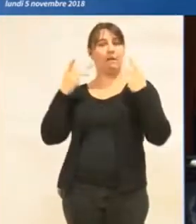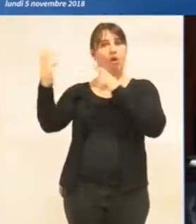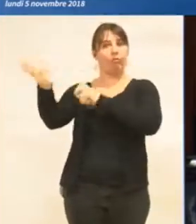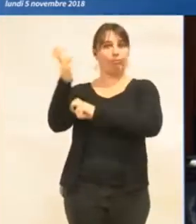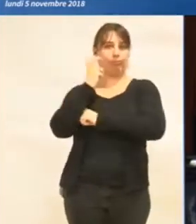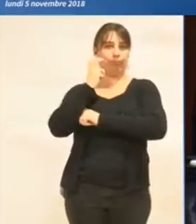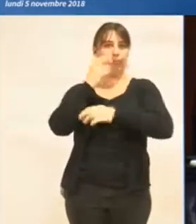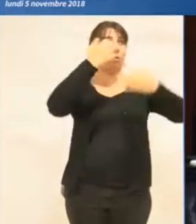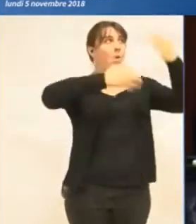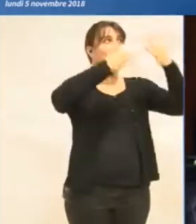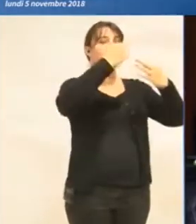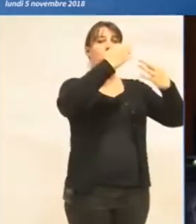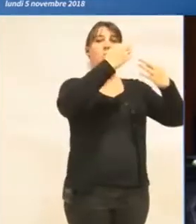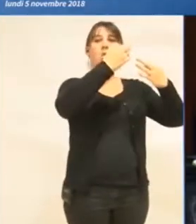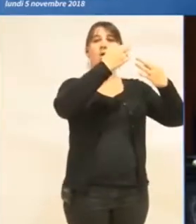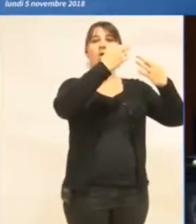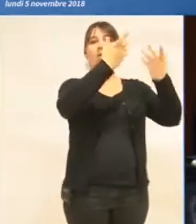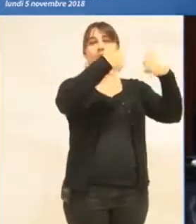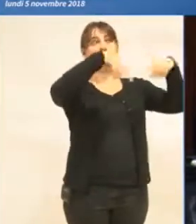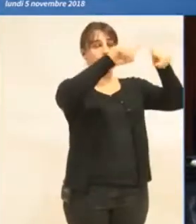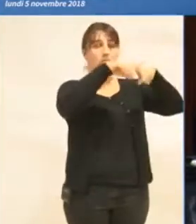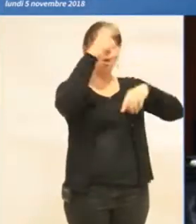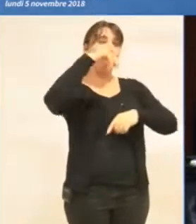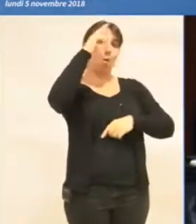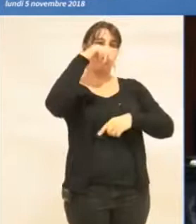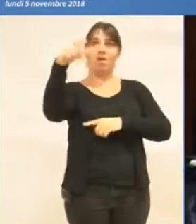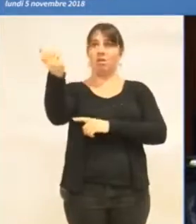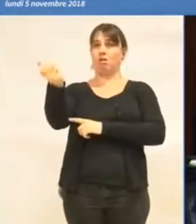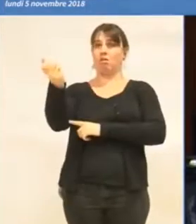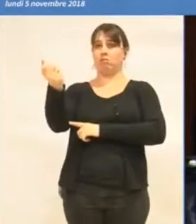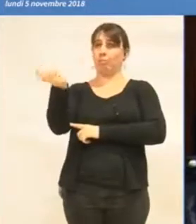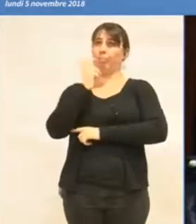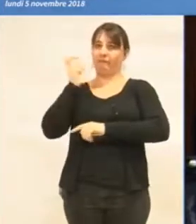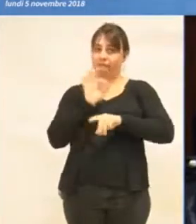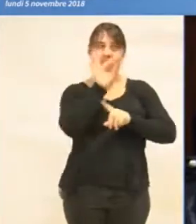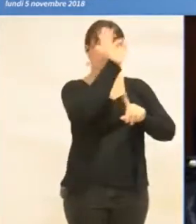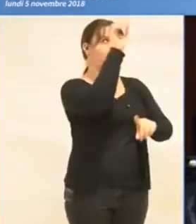devant la Cour de justice de l'Union européenne et Grenoble est concernée